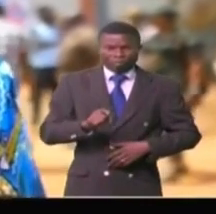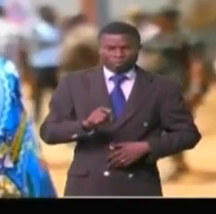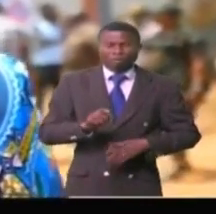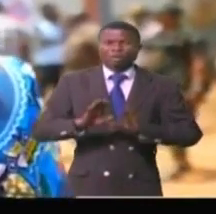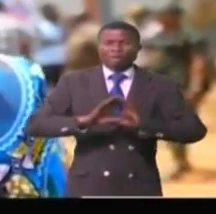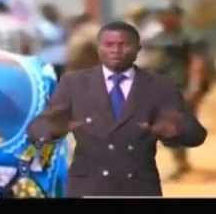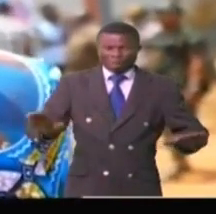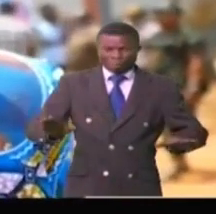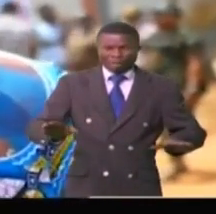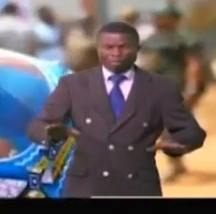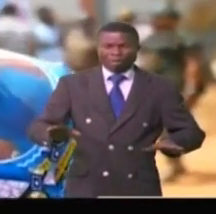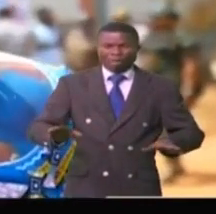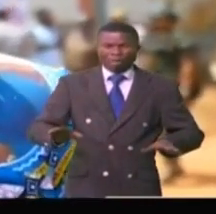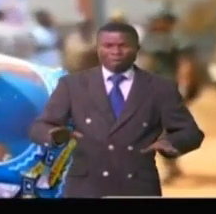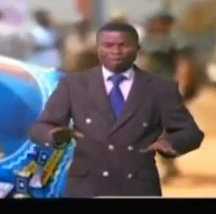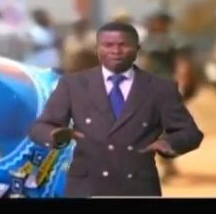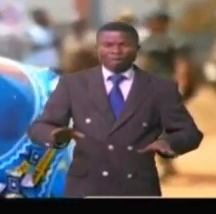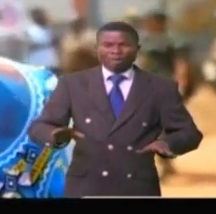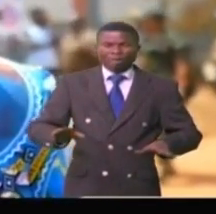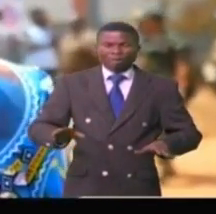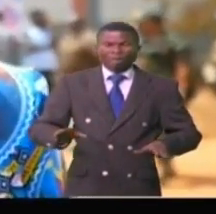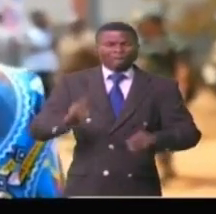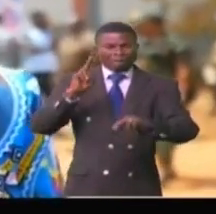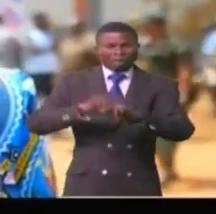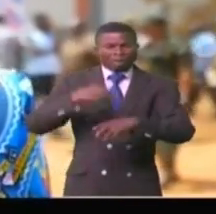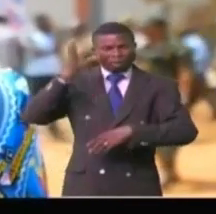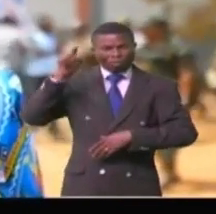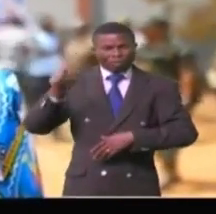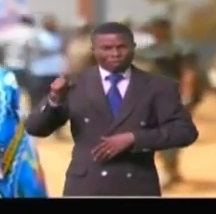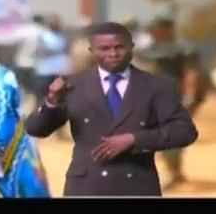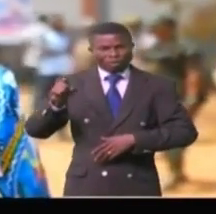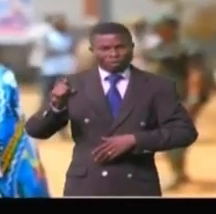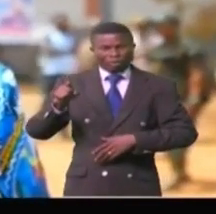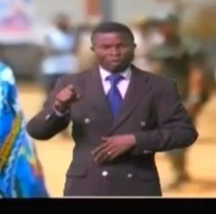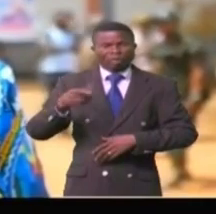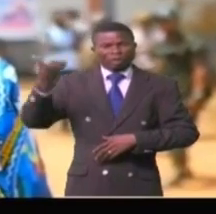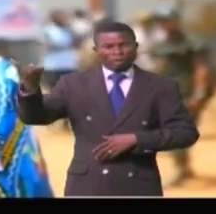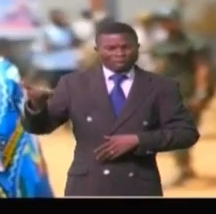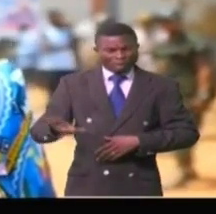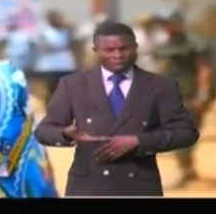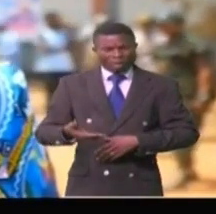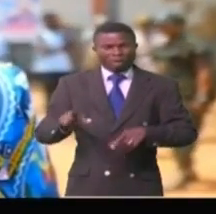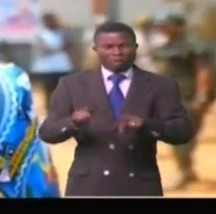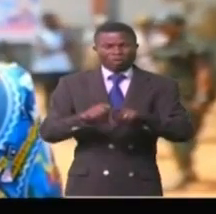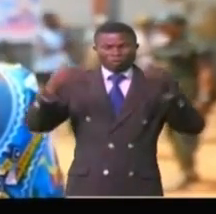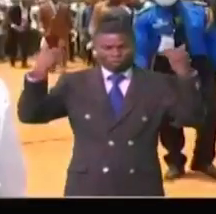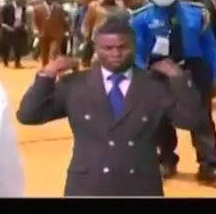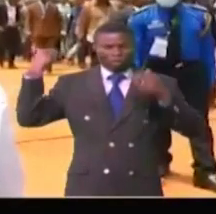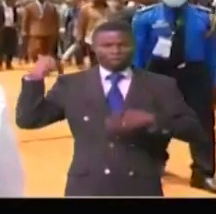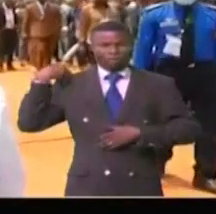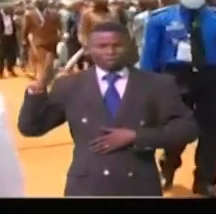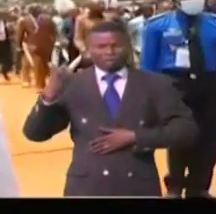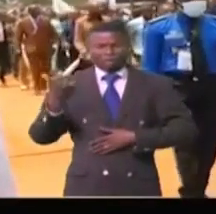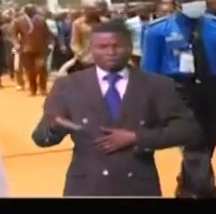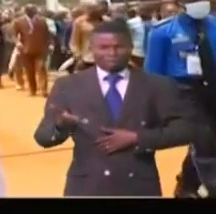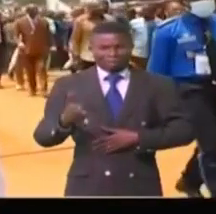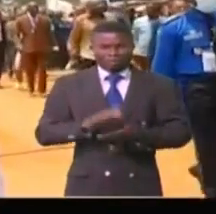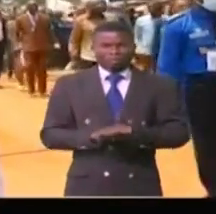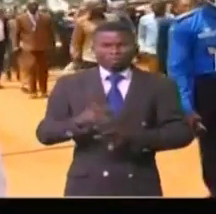mérite d'être à Kasumbalesa aujourd'hui et d'être accueilli triomphalement comme chef de l'État.